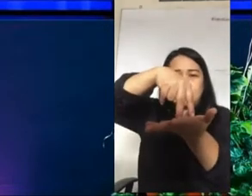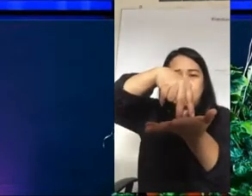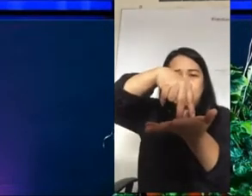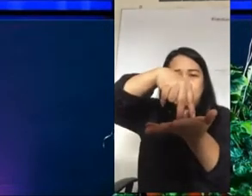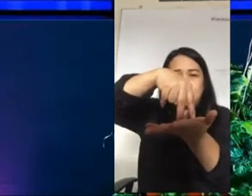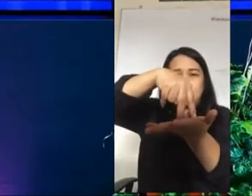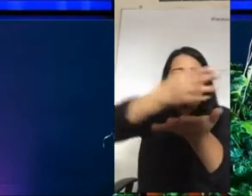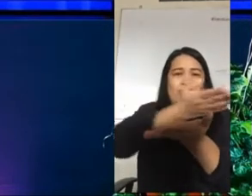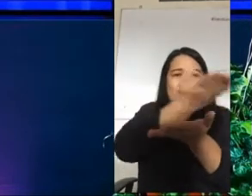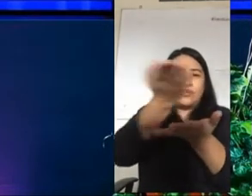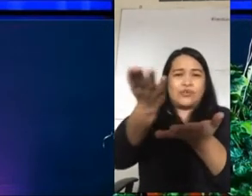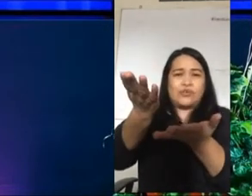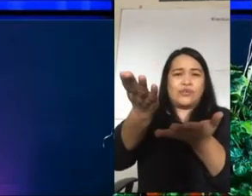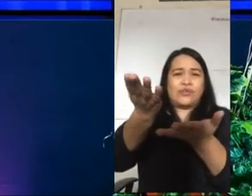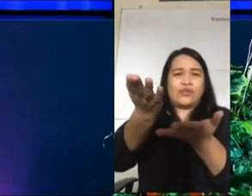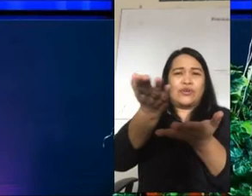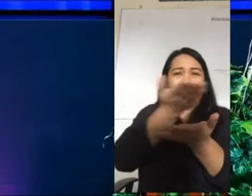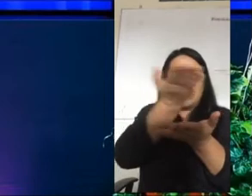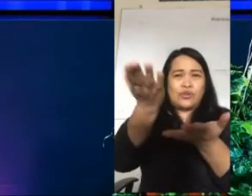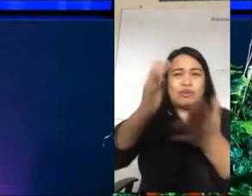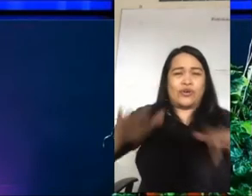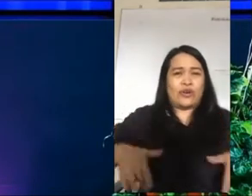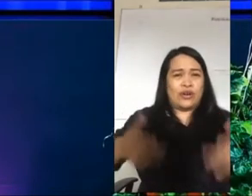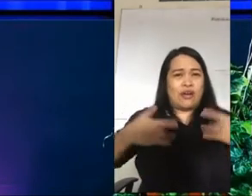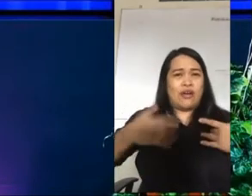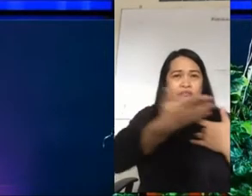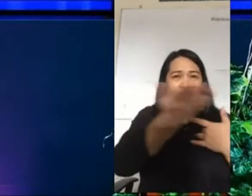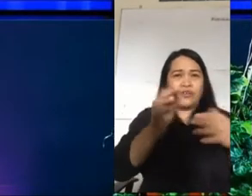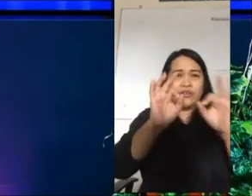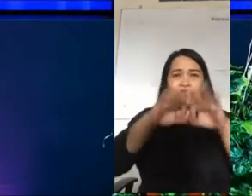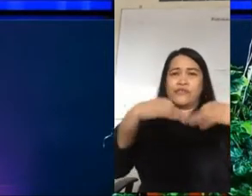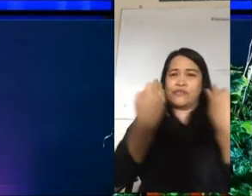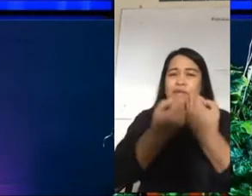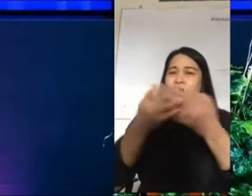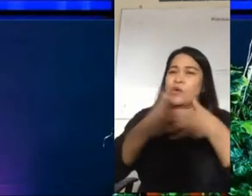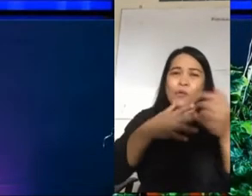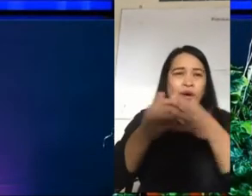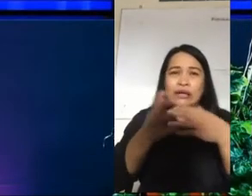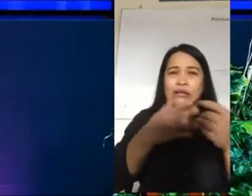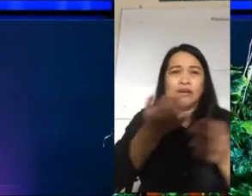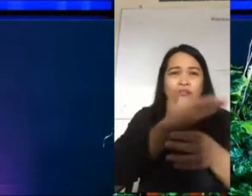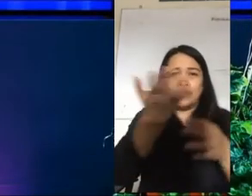Ikaw, ang iyong buhay, ang iyong pamilya, ang anumang meron ka